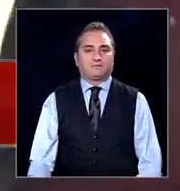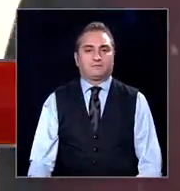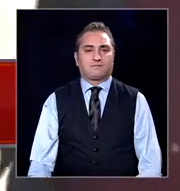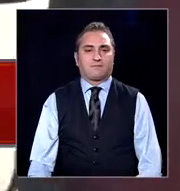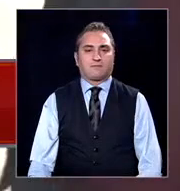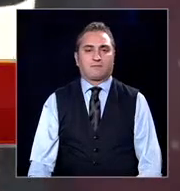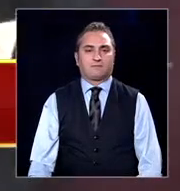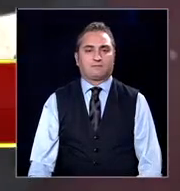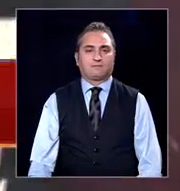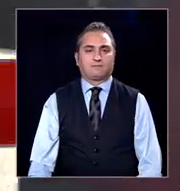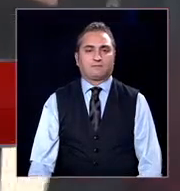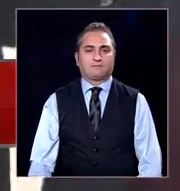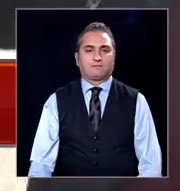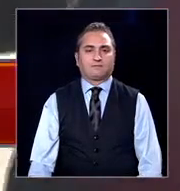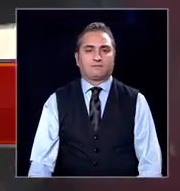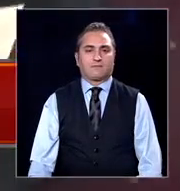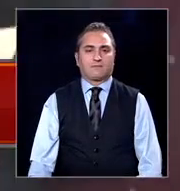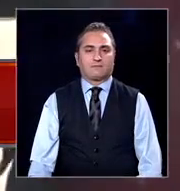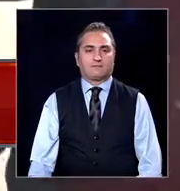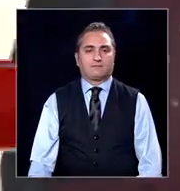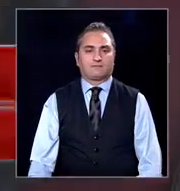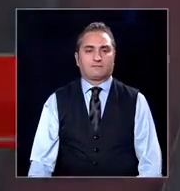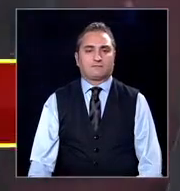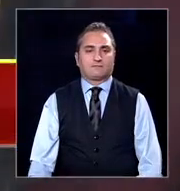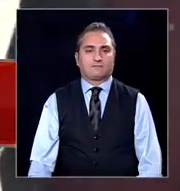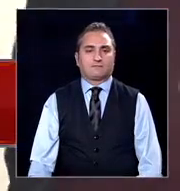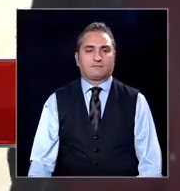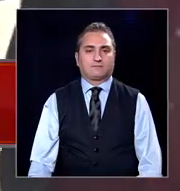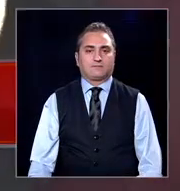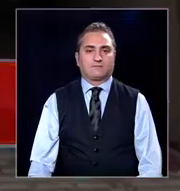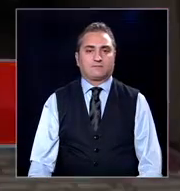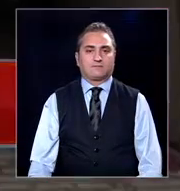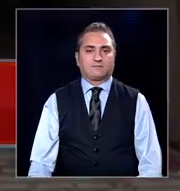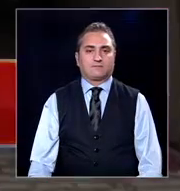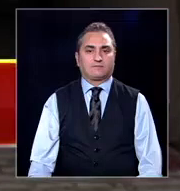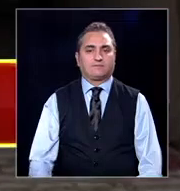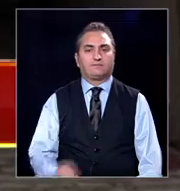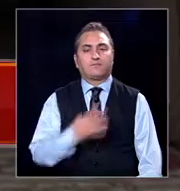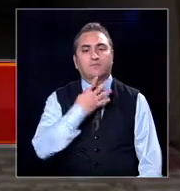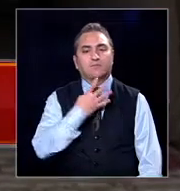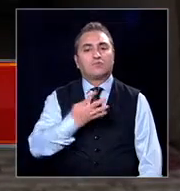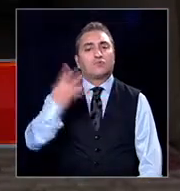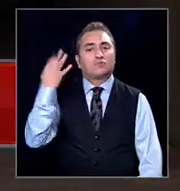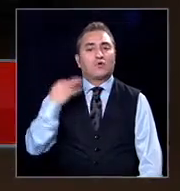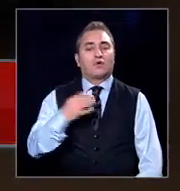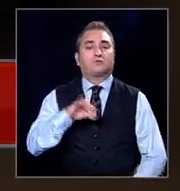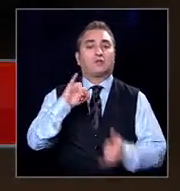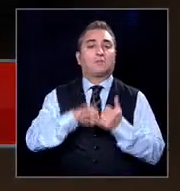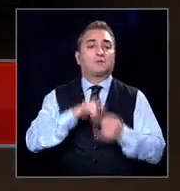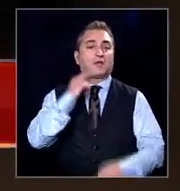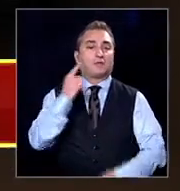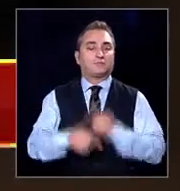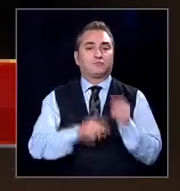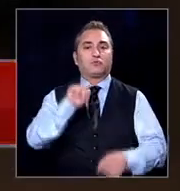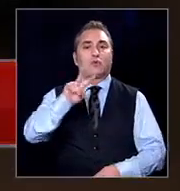Hem korkuyorum hem de çok mutluyum. Onun görüp yüzüne tükürmek istiyorum. 4 yıl önceydi. İddiaya göre 12